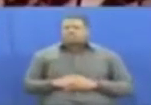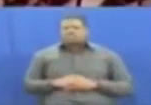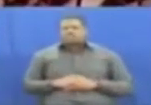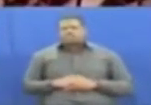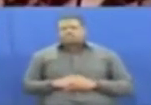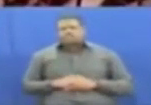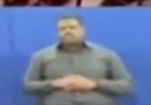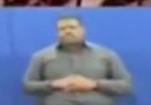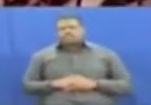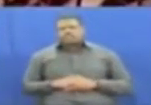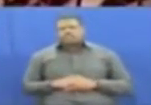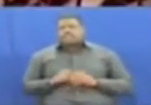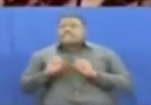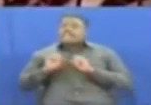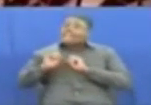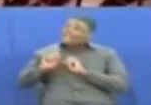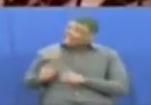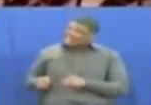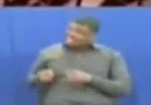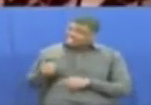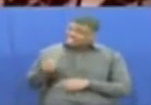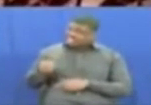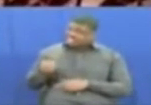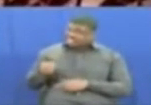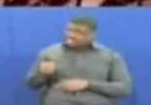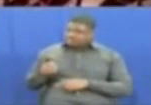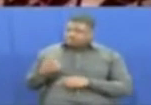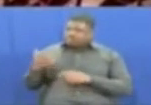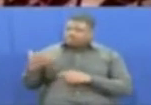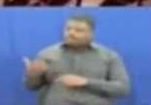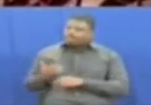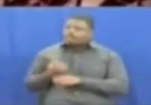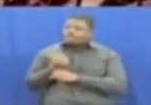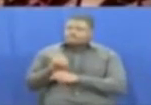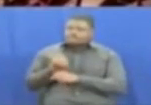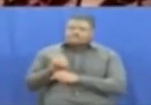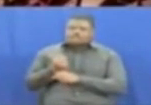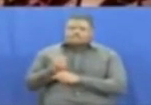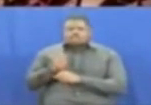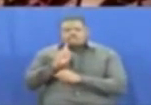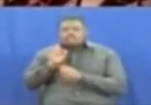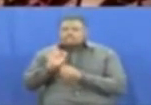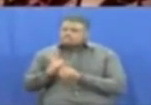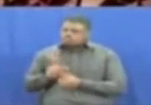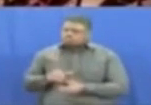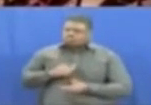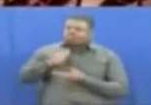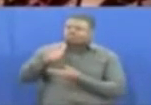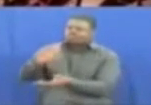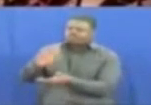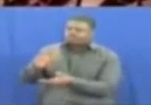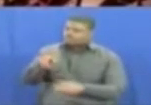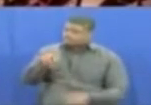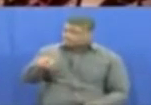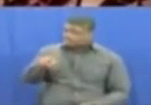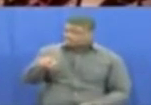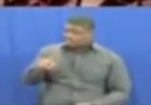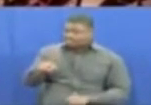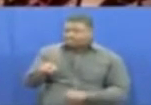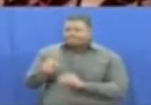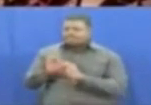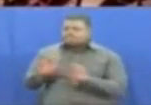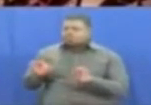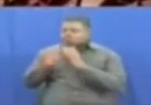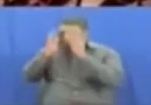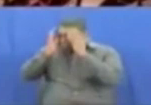chochote, lakini utakuwa umeshapata makaburasha, randama na kila kitu. Ni vema zaidi mbunge ukajielekeza